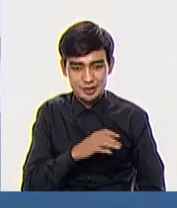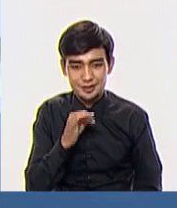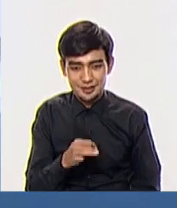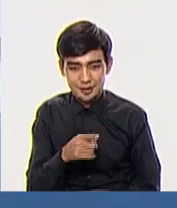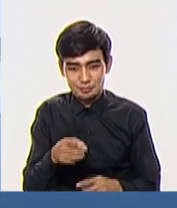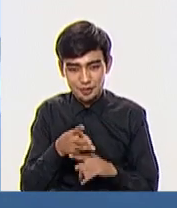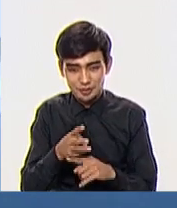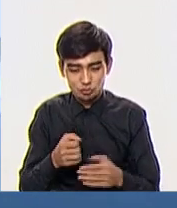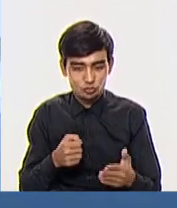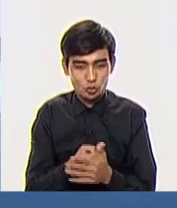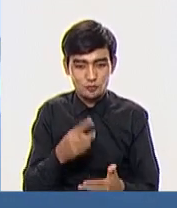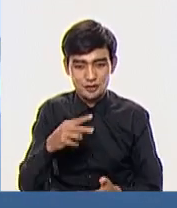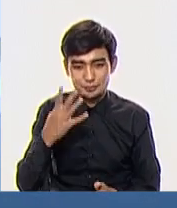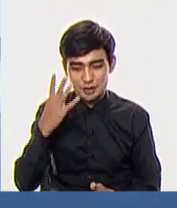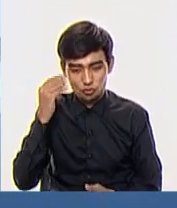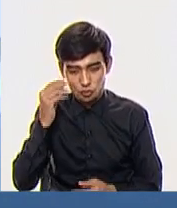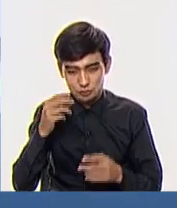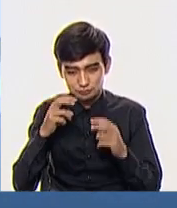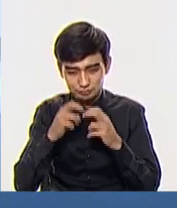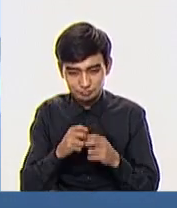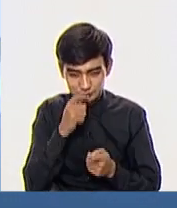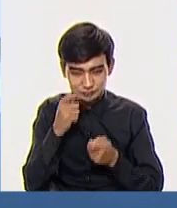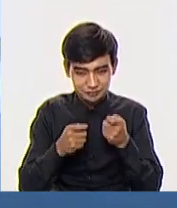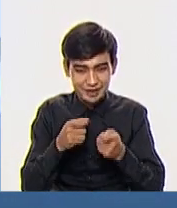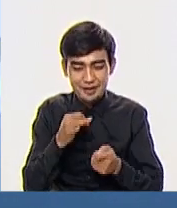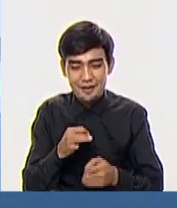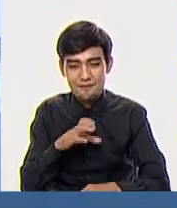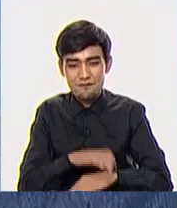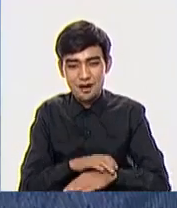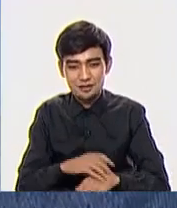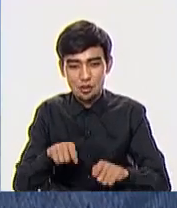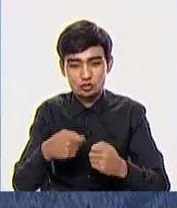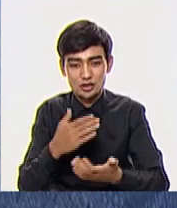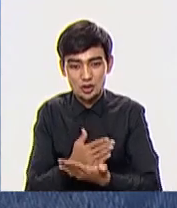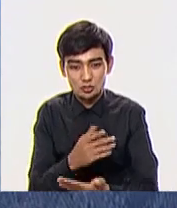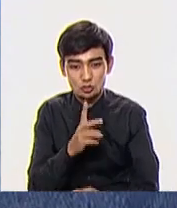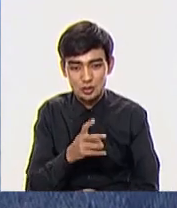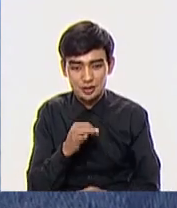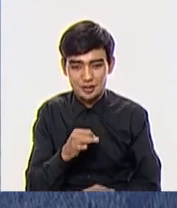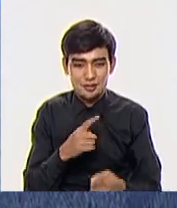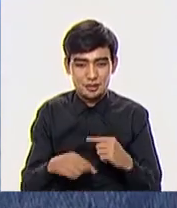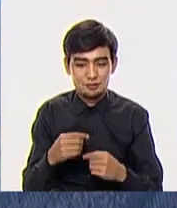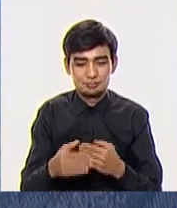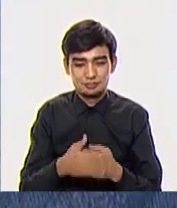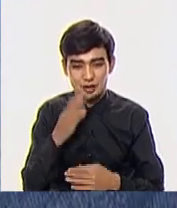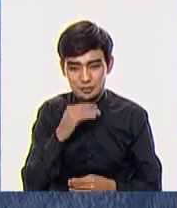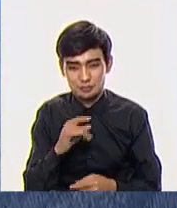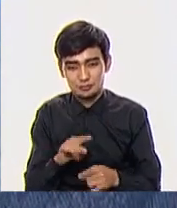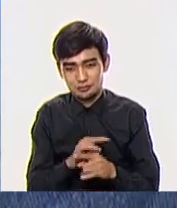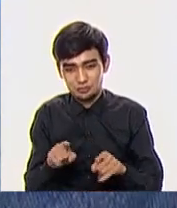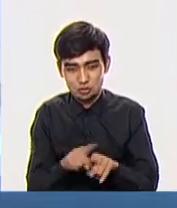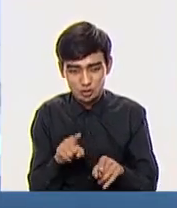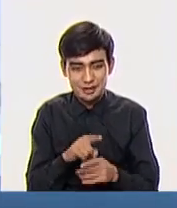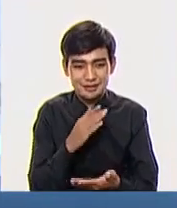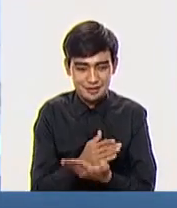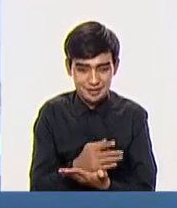ондағы жазбаны тамыздың 25-не дейін мұқият қарап шығады. Ереже бұзу фактілерін зерделейміз деген мамандар түлектердің біраз қулыққа барғанын да